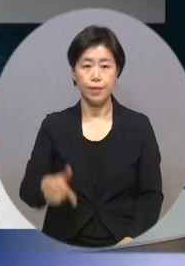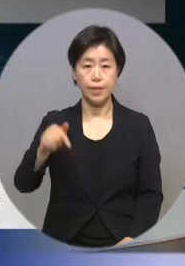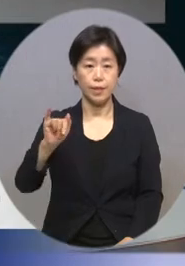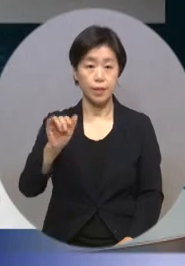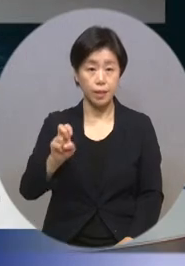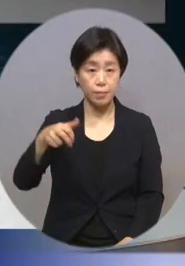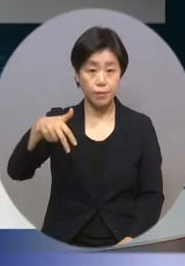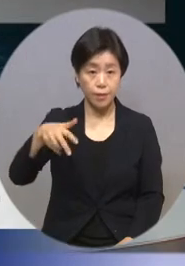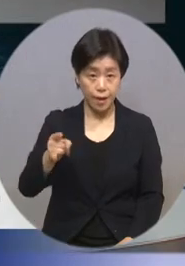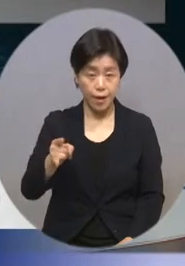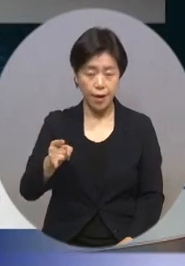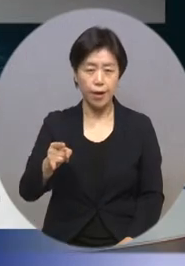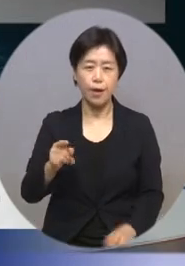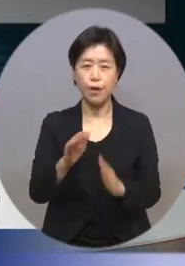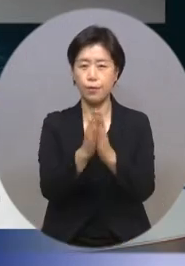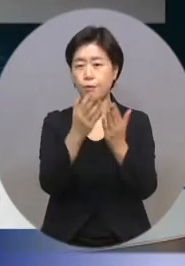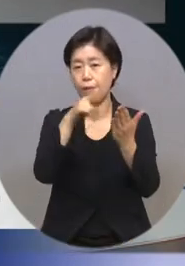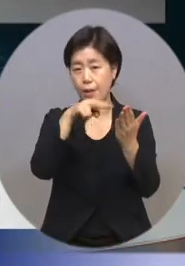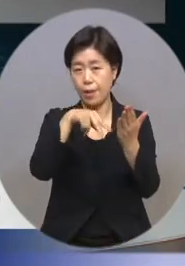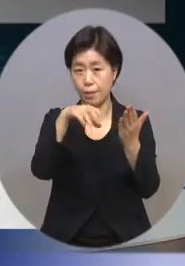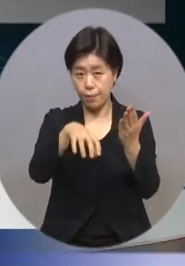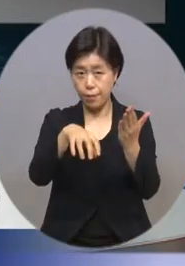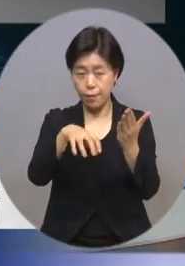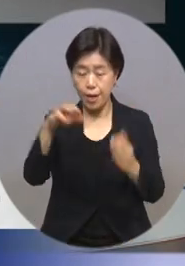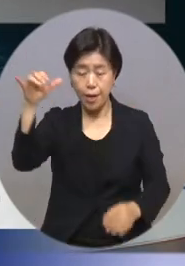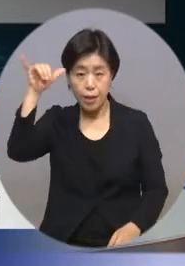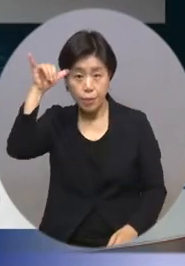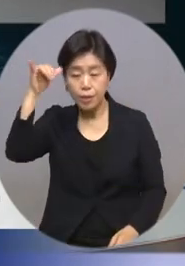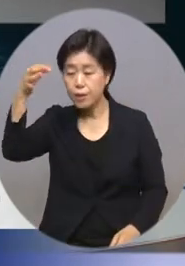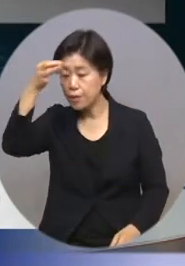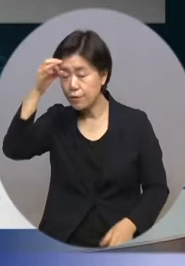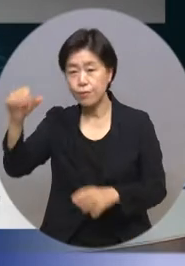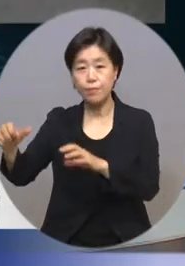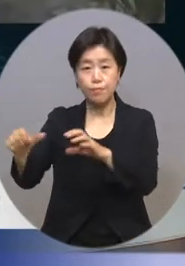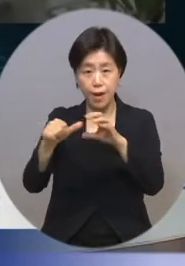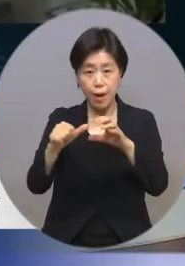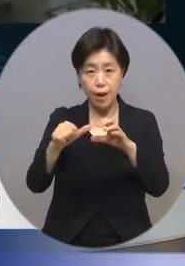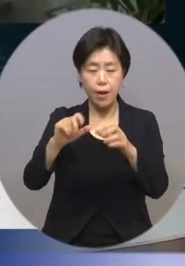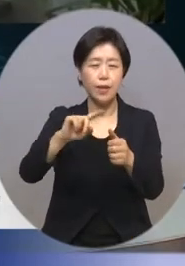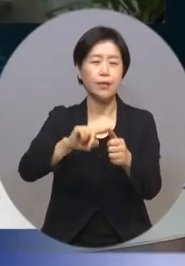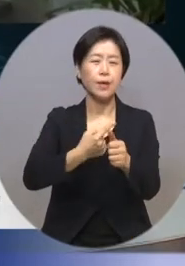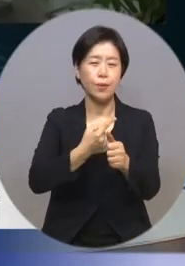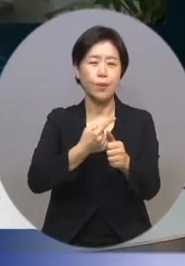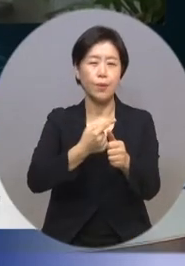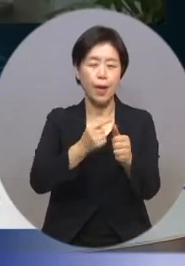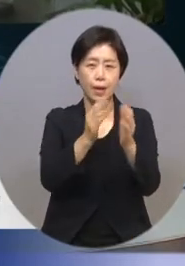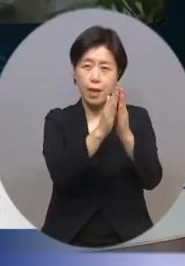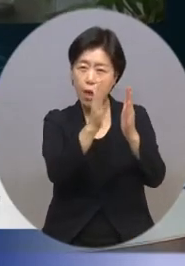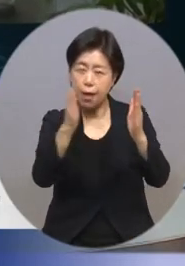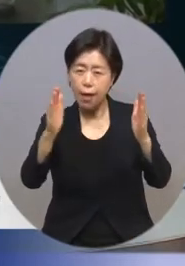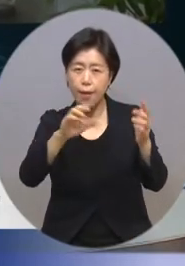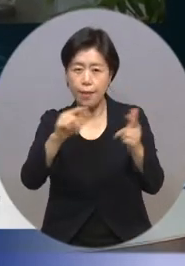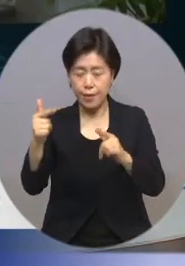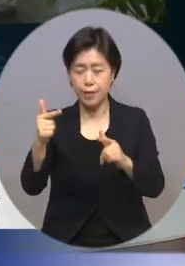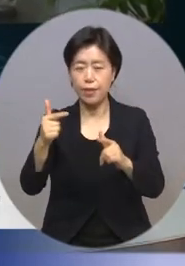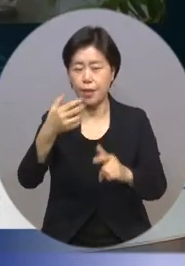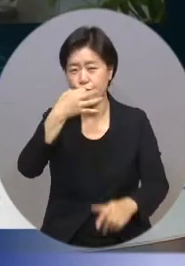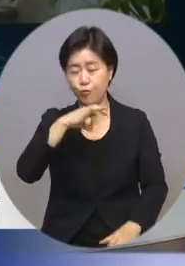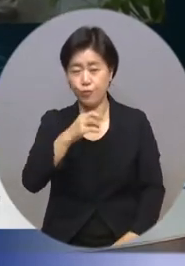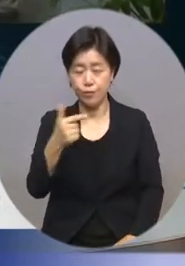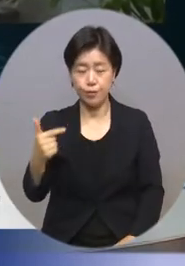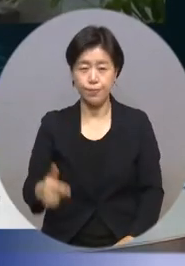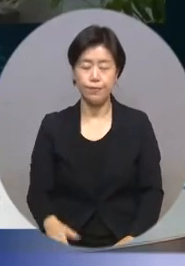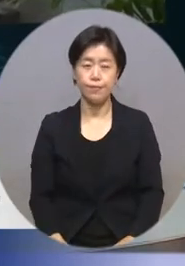김제 시립 도서관이 인공지능 도서 기술을 도입해 효율적인 자동화 시스템 구축에 앞장서고 있습니다. 장유진